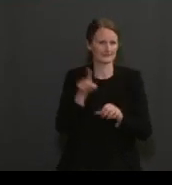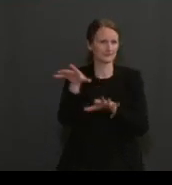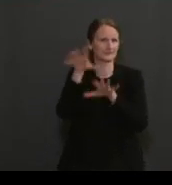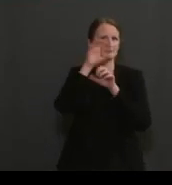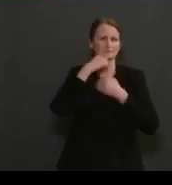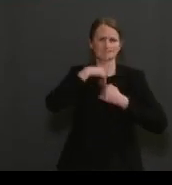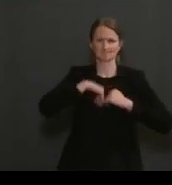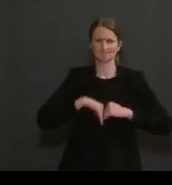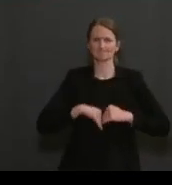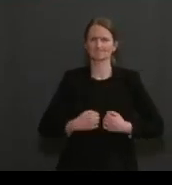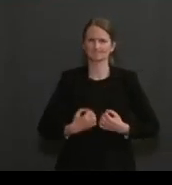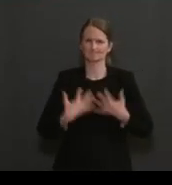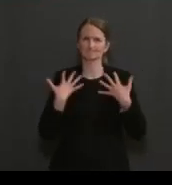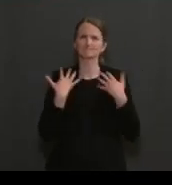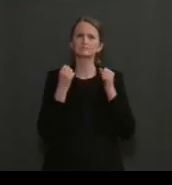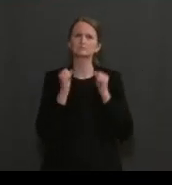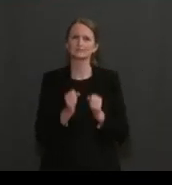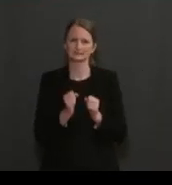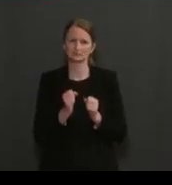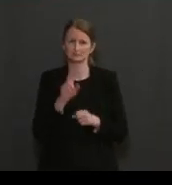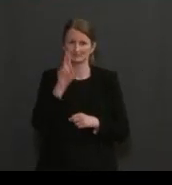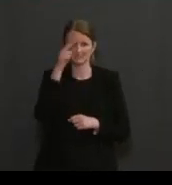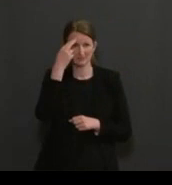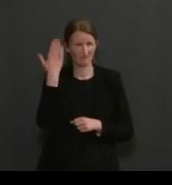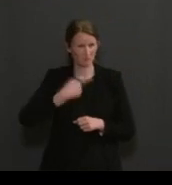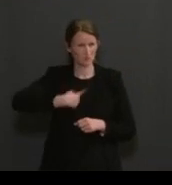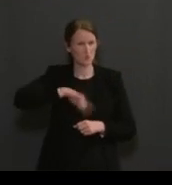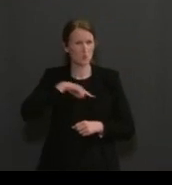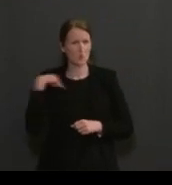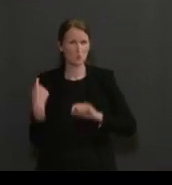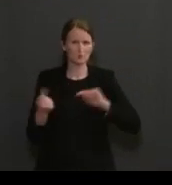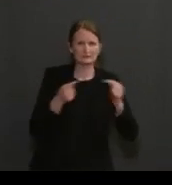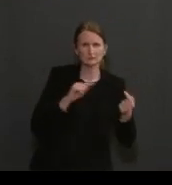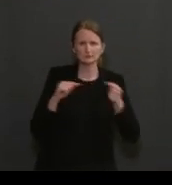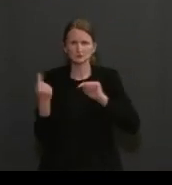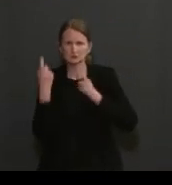longuement discutée, mais qui semble maintenant, dans certaines circonstances, bien établie.